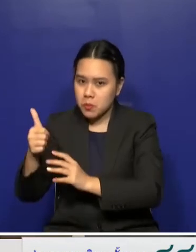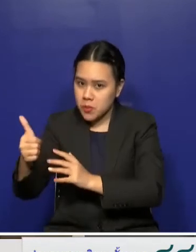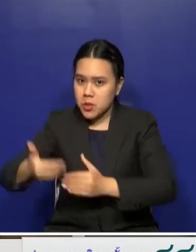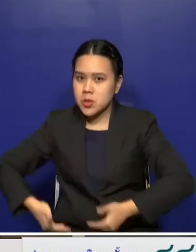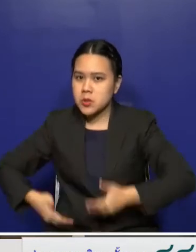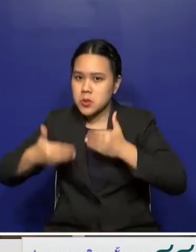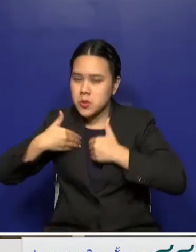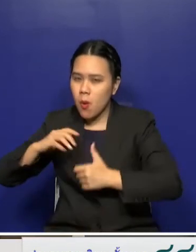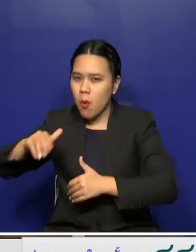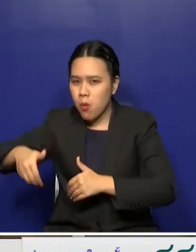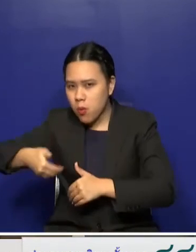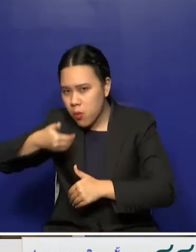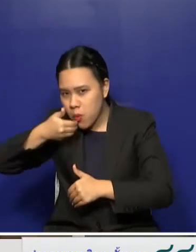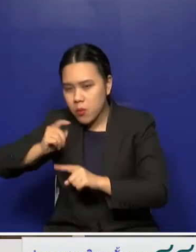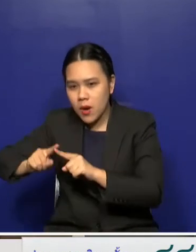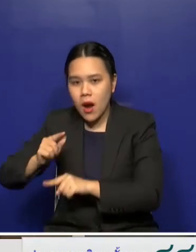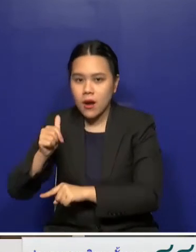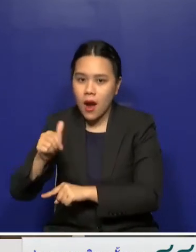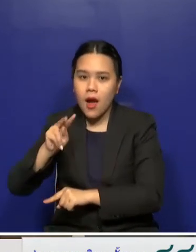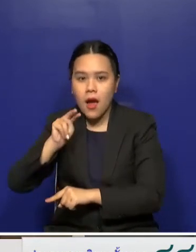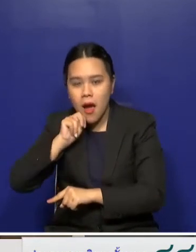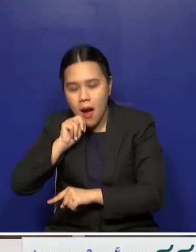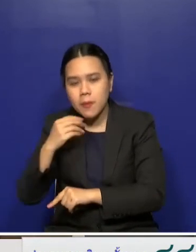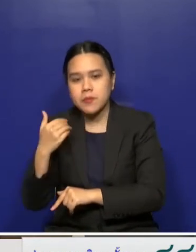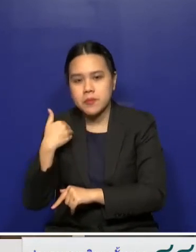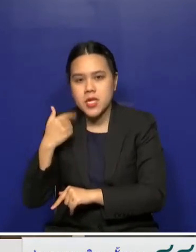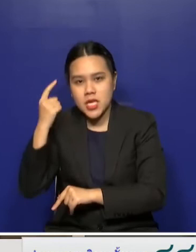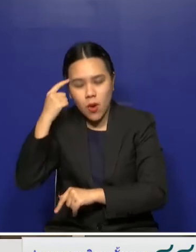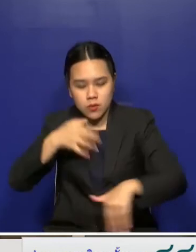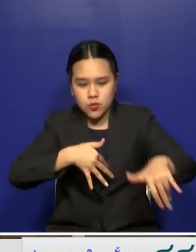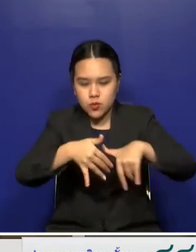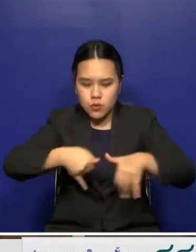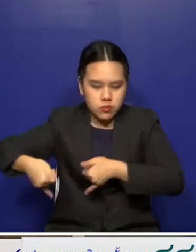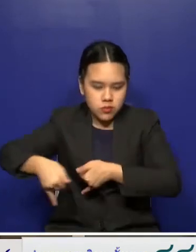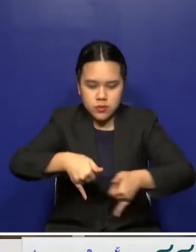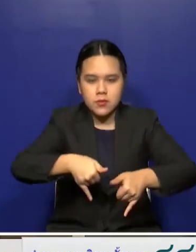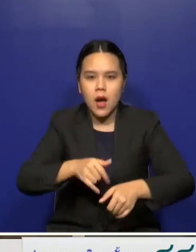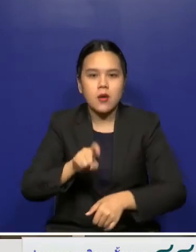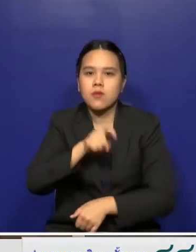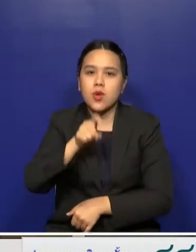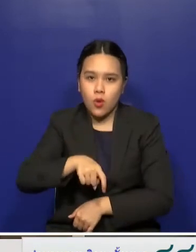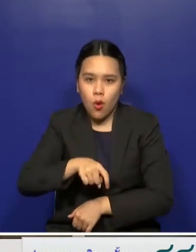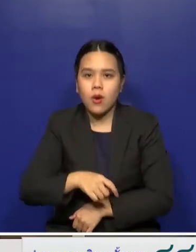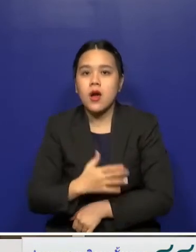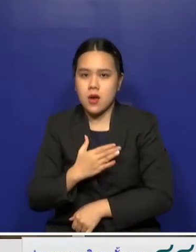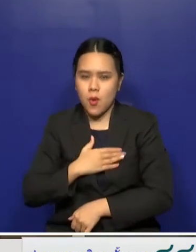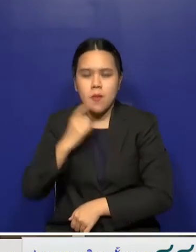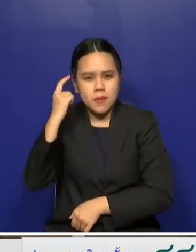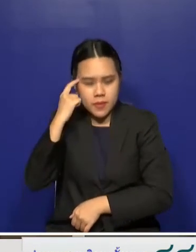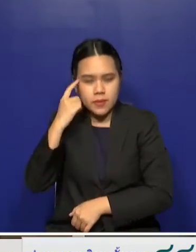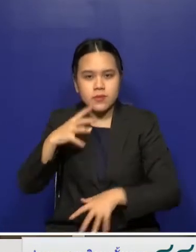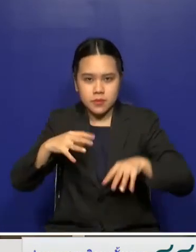วิตผมเชื่อว่าช้างก็ไม่จำเป็นที่จะต้องออกมาในพื้นที่ชุมชนเพราะฉะนั้นผมขอเห็นด้วยอย่างยิ่งครับที่จะตั้งกรรมธิการวิสามัญ